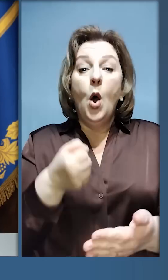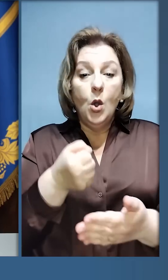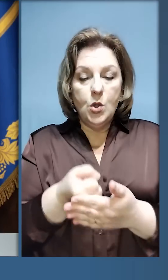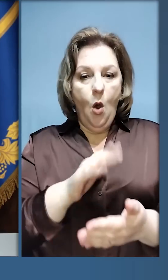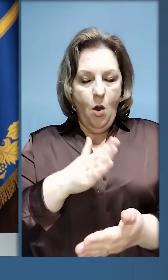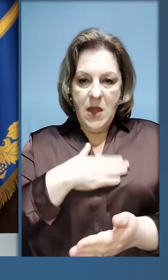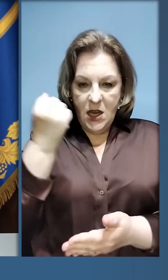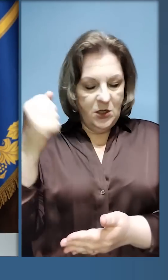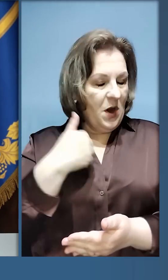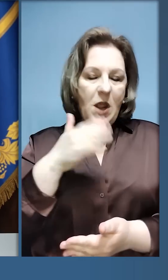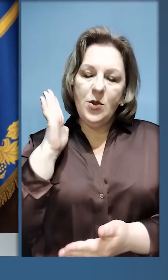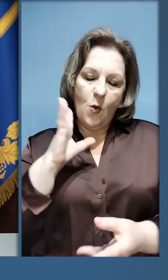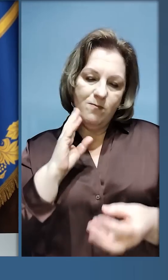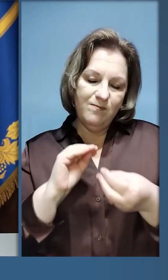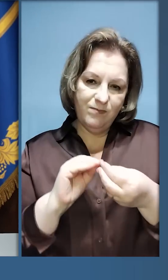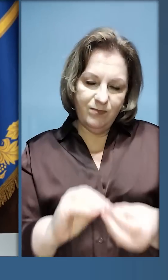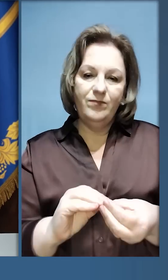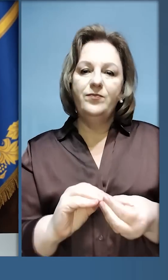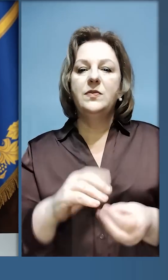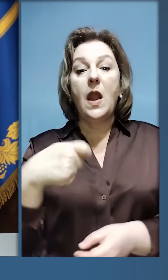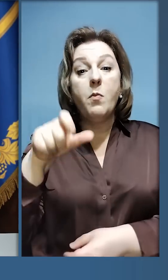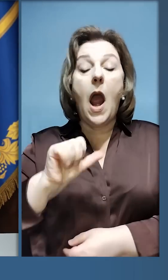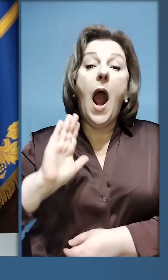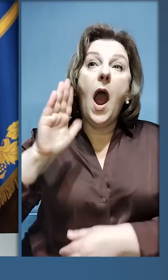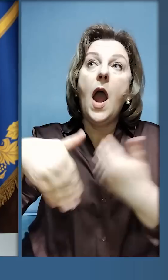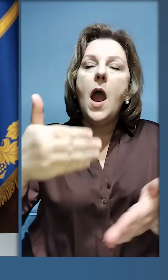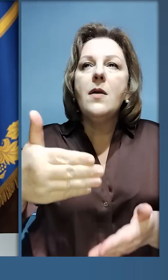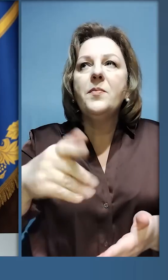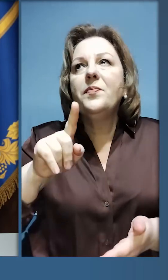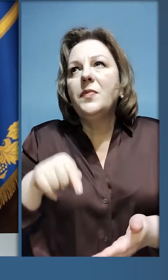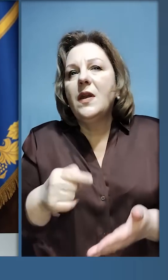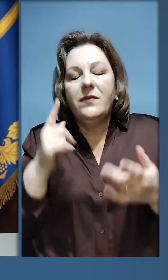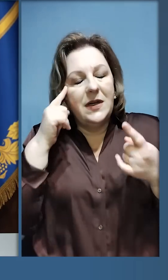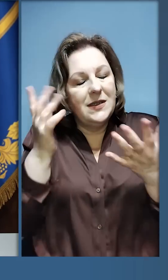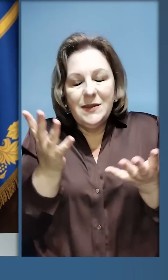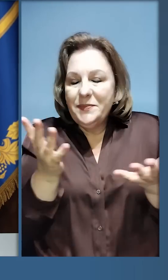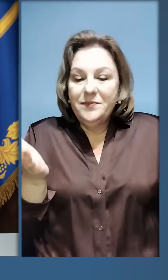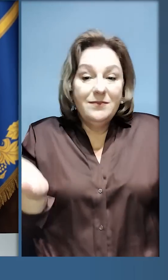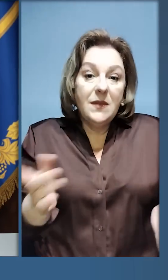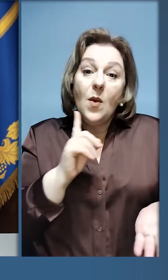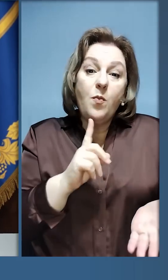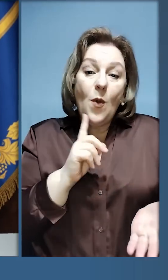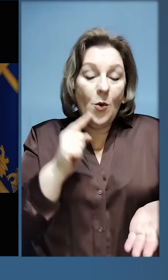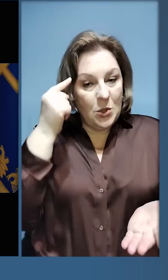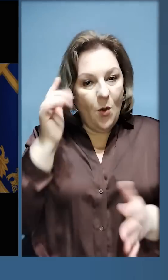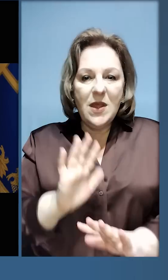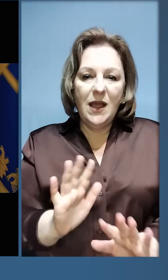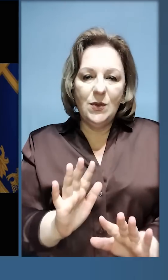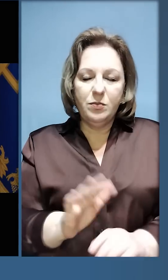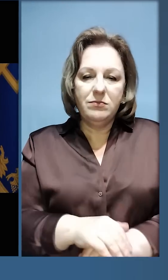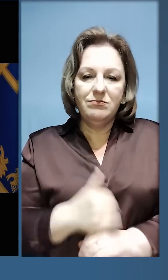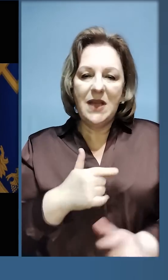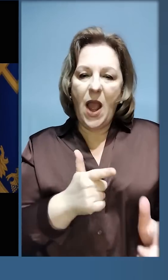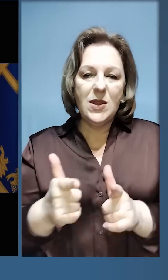нашої перемоги я точно буду президентом, а там навіть не думаю. Поки що